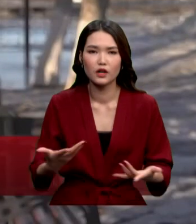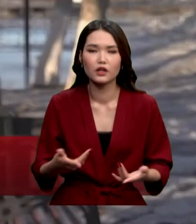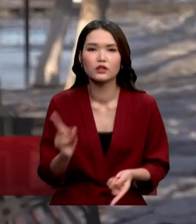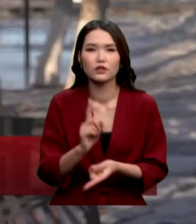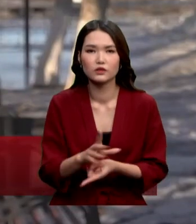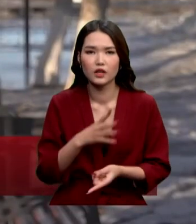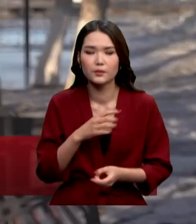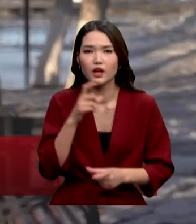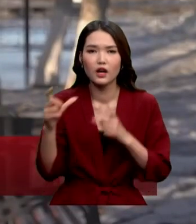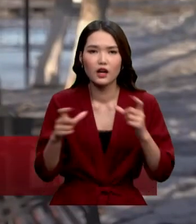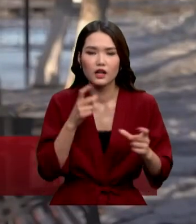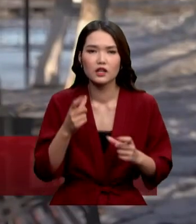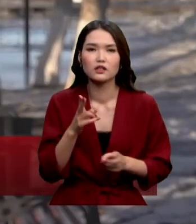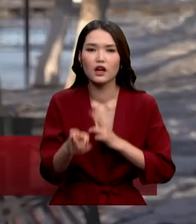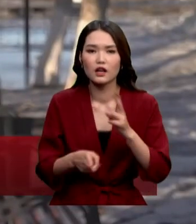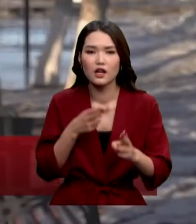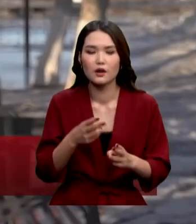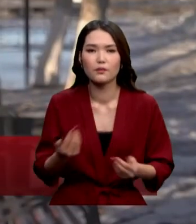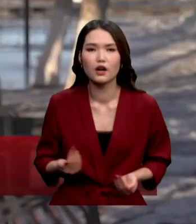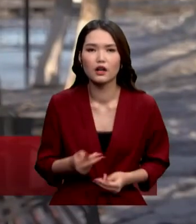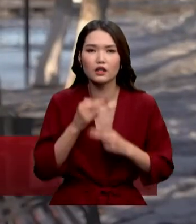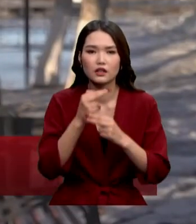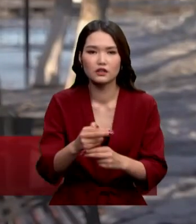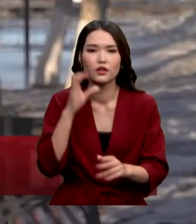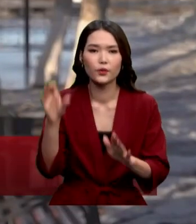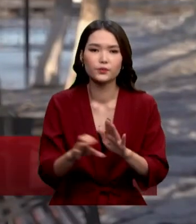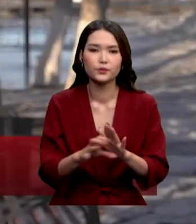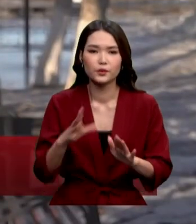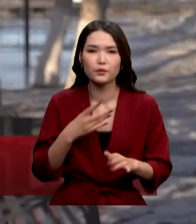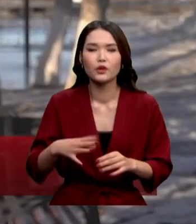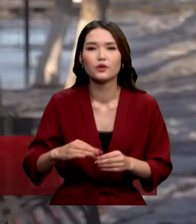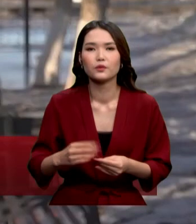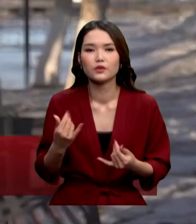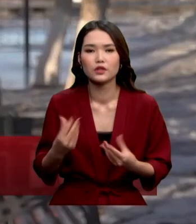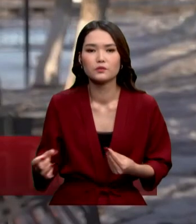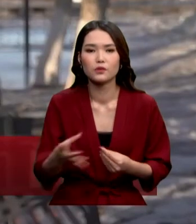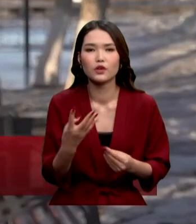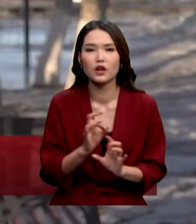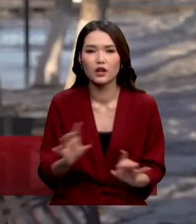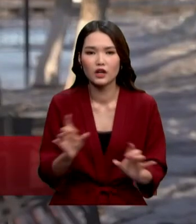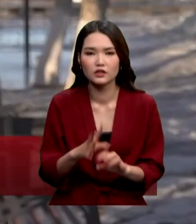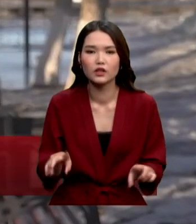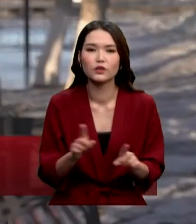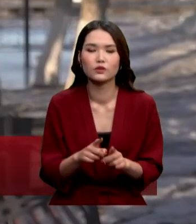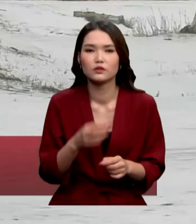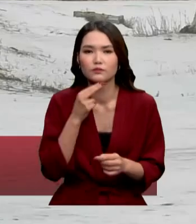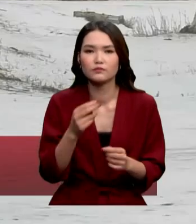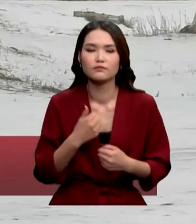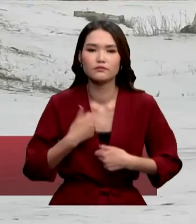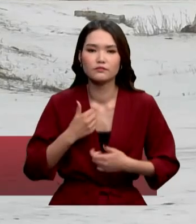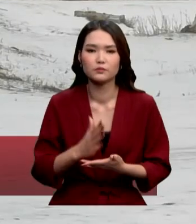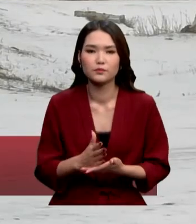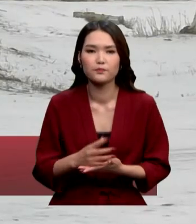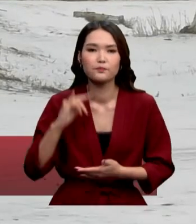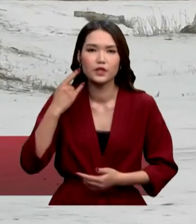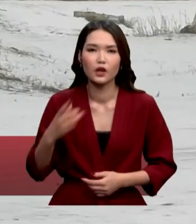вновь. Критика населения принята во внимание. В этом году на ремонт медицинского пункта в селе Чигириновка выделено 60 миллионов тенге. В